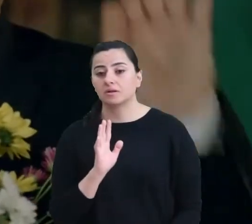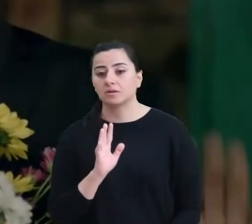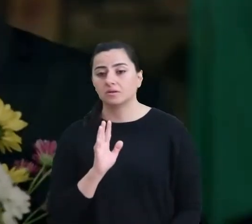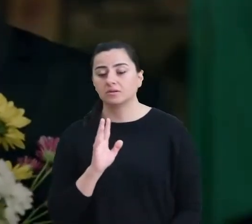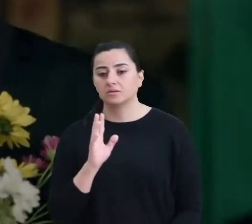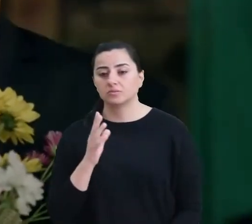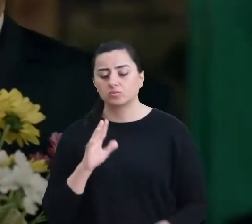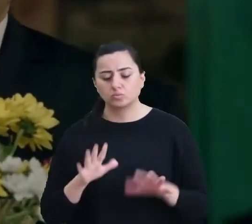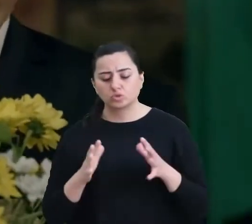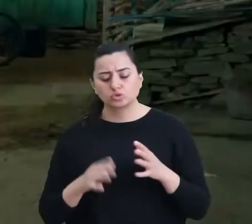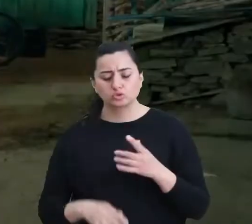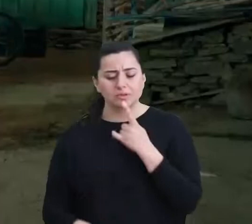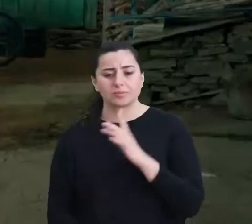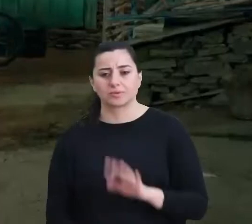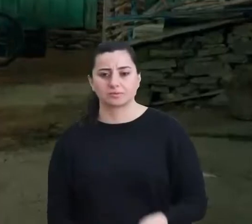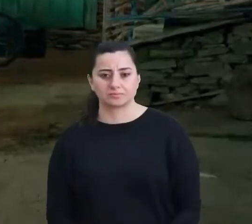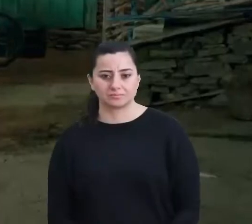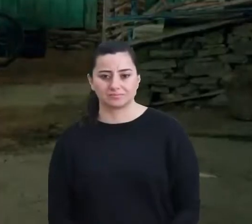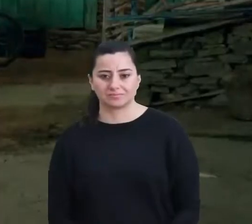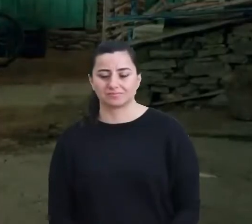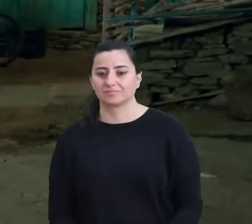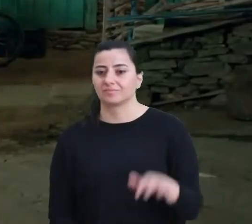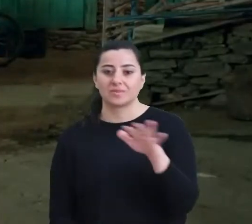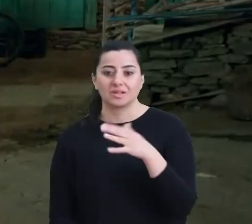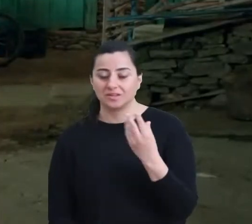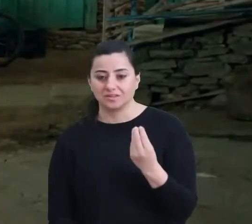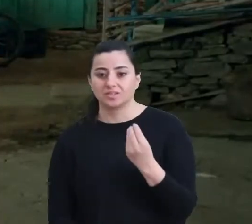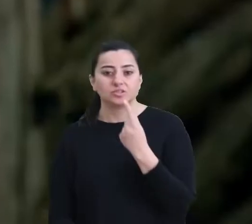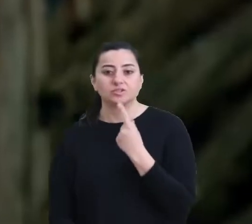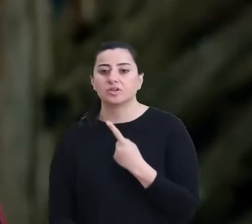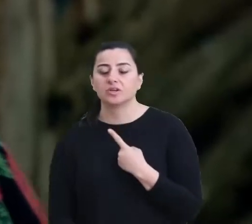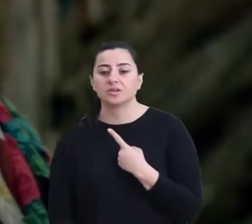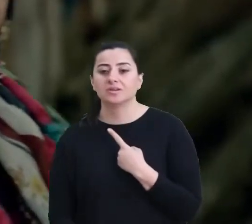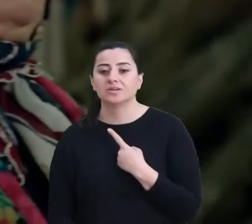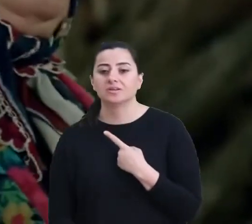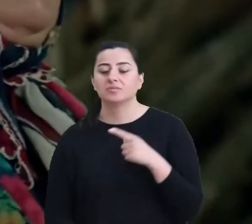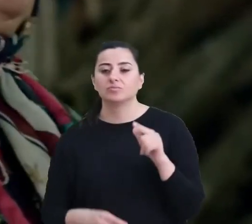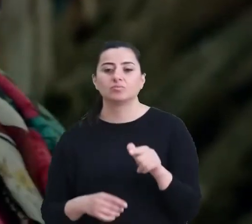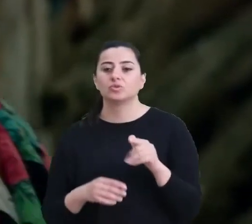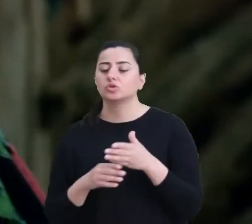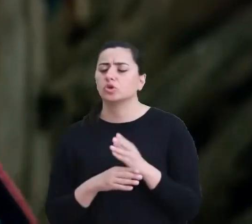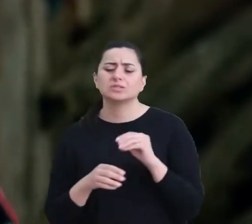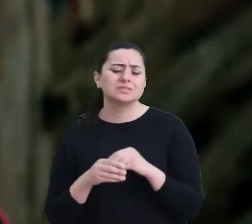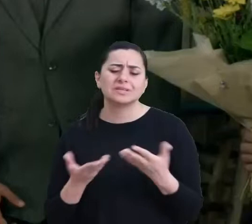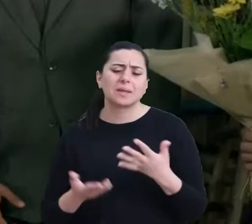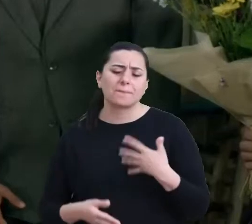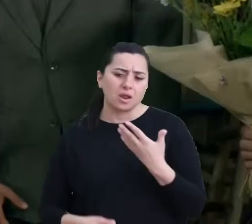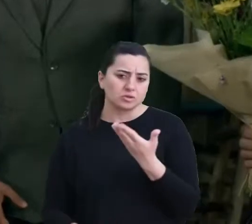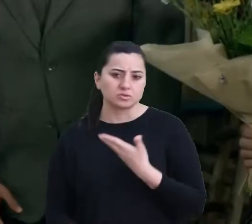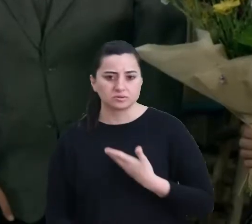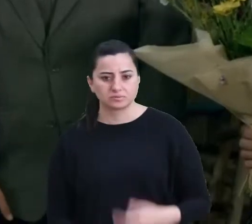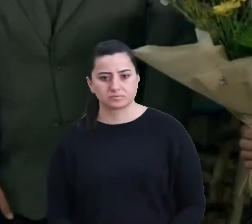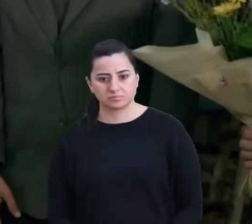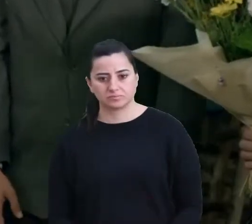Zaten morallem çok bozuk benim. Kız anne. Söyle bakayım. Nedir bu işin aslı astarı? Yan